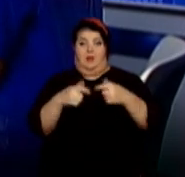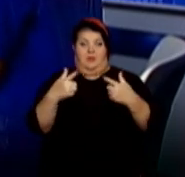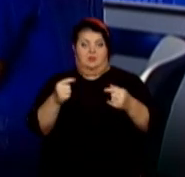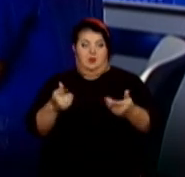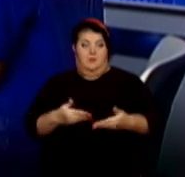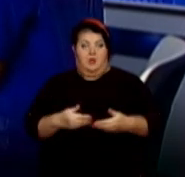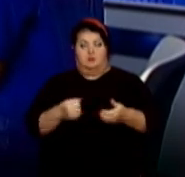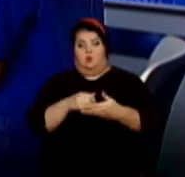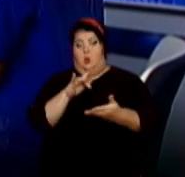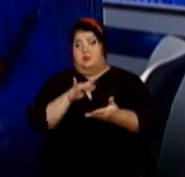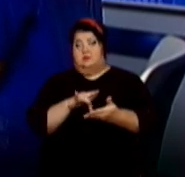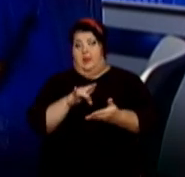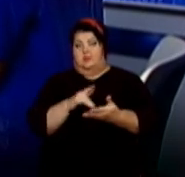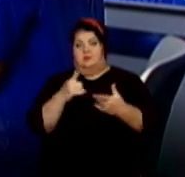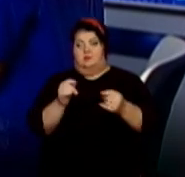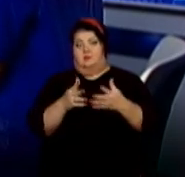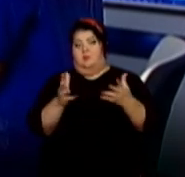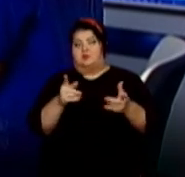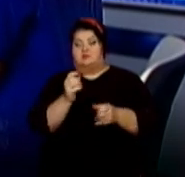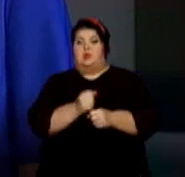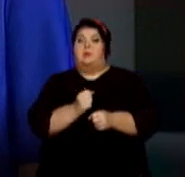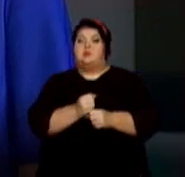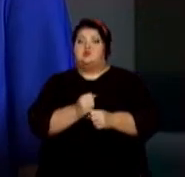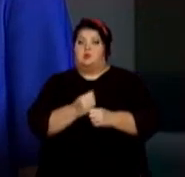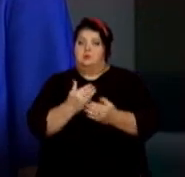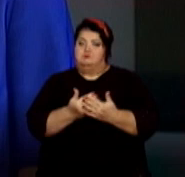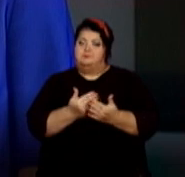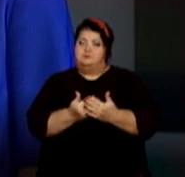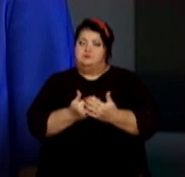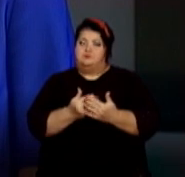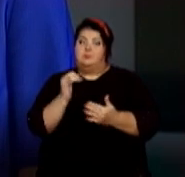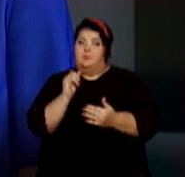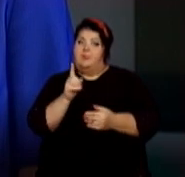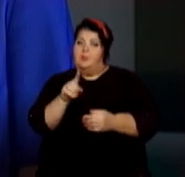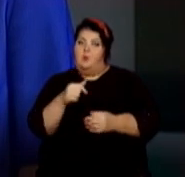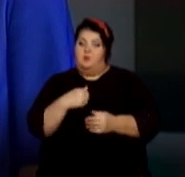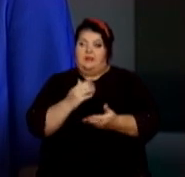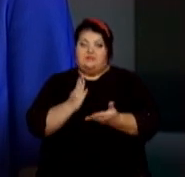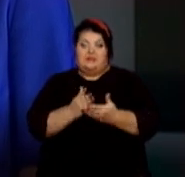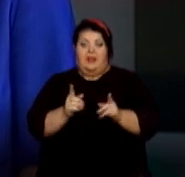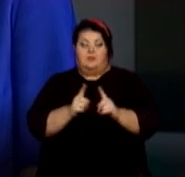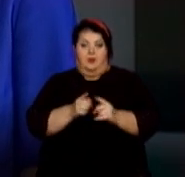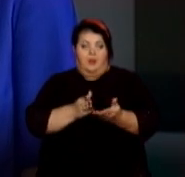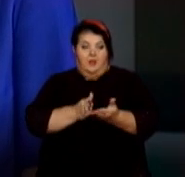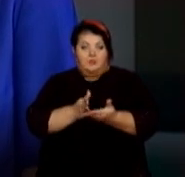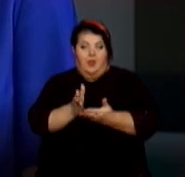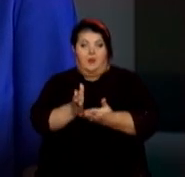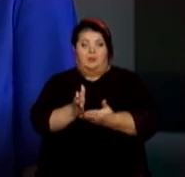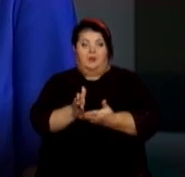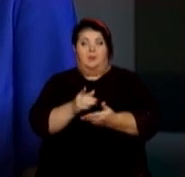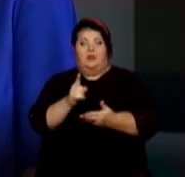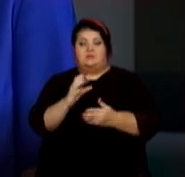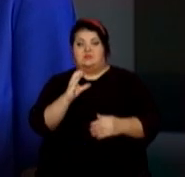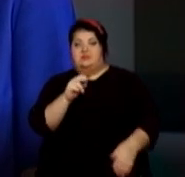до центру, де в більшій мірі вона працює, скажімо так. І тому в нас є такі напрямки, так? Це